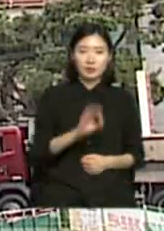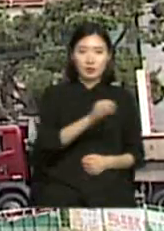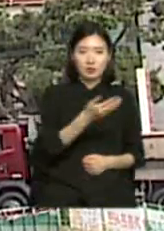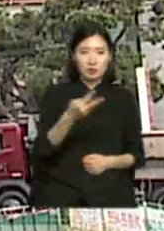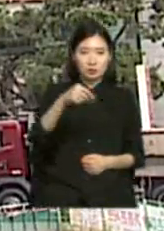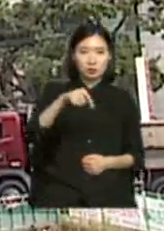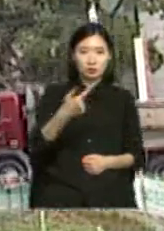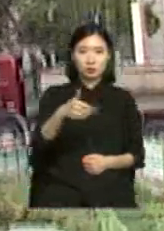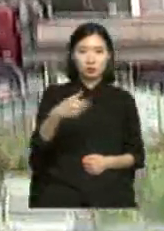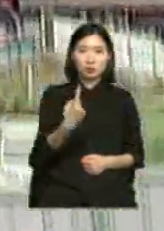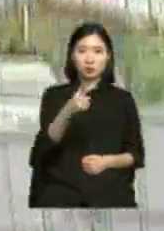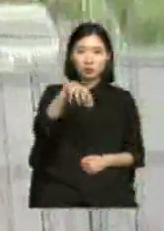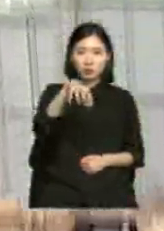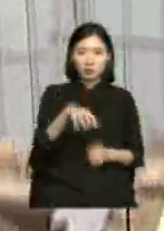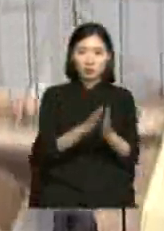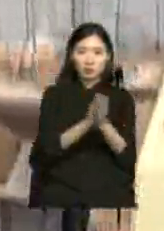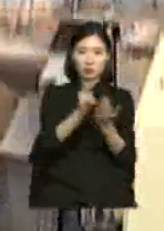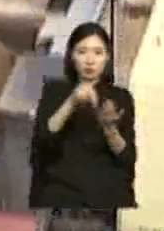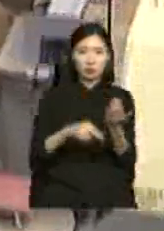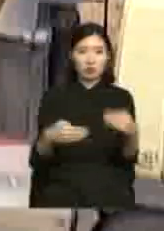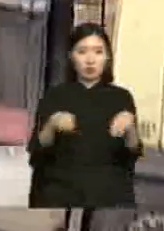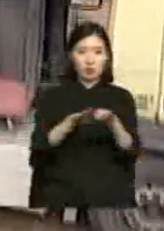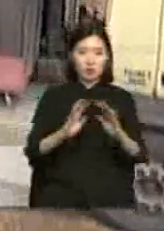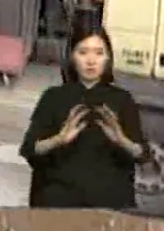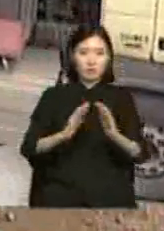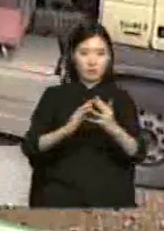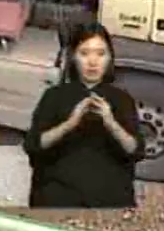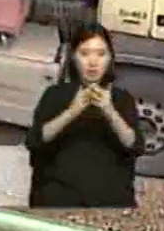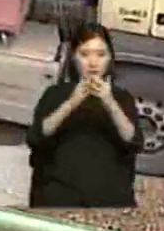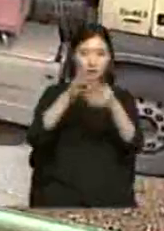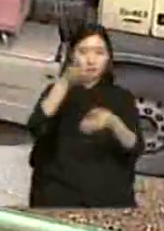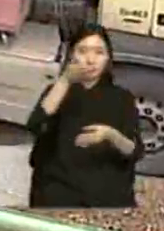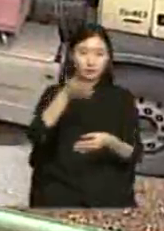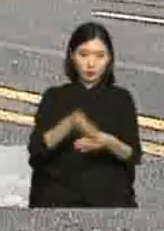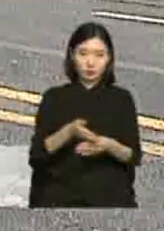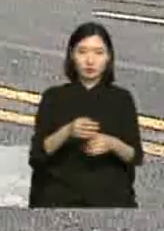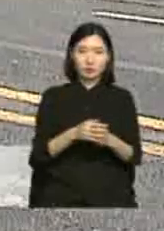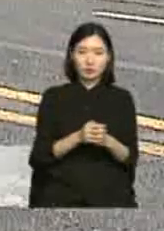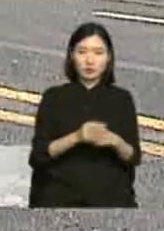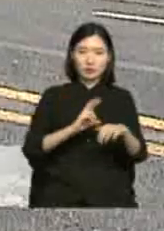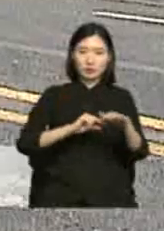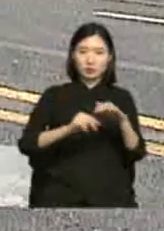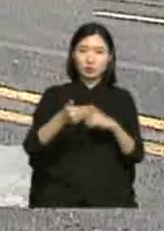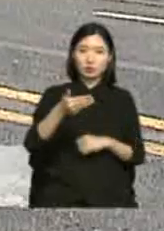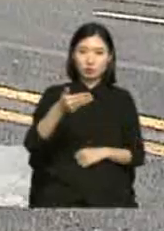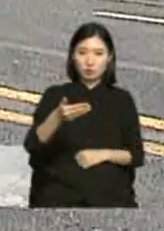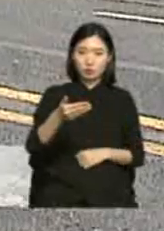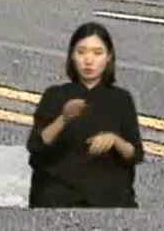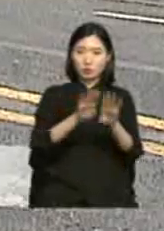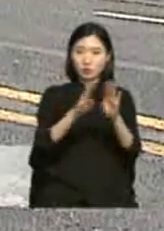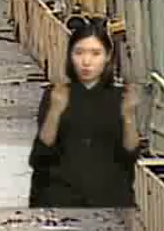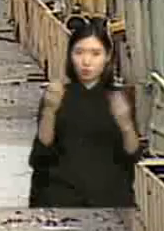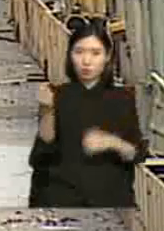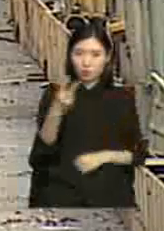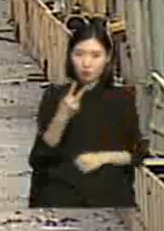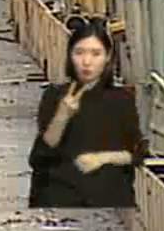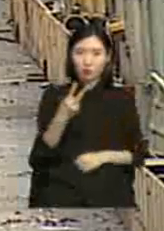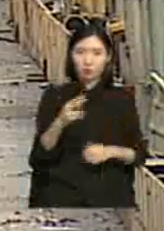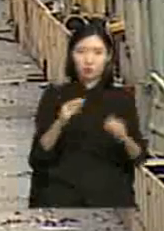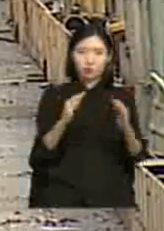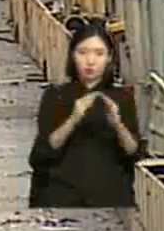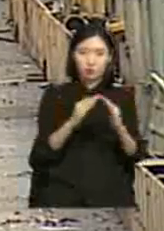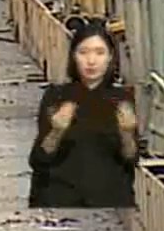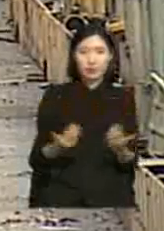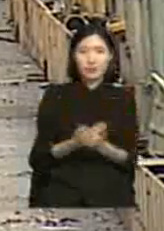강동구 둔촌동에 둔촌도서관 건립이 추진됩니다. 둔촌동의 경우 지하철 9호선 개통과 잇따른